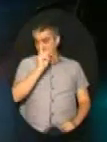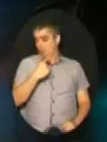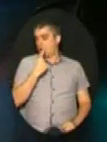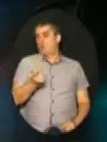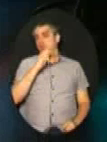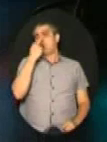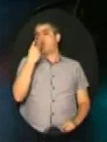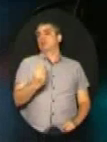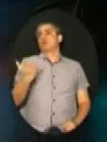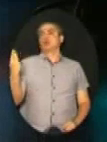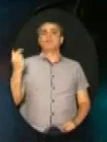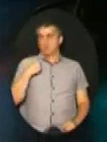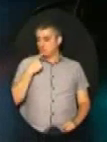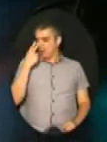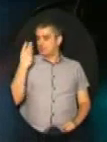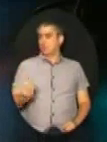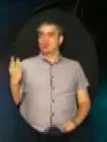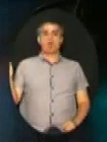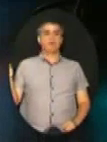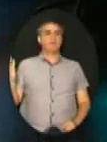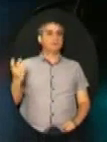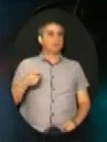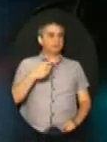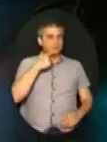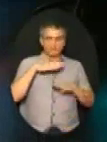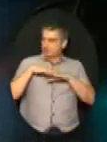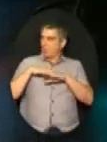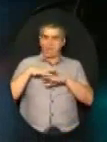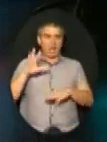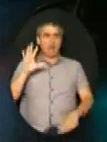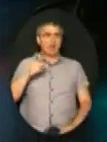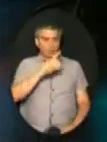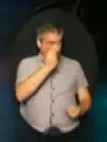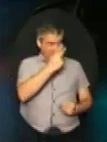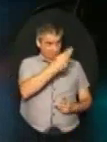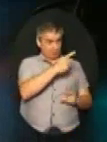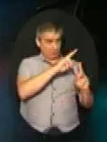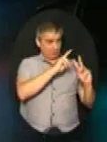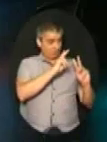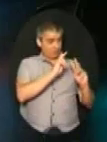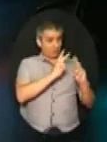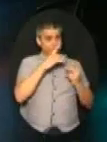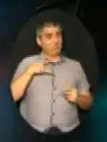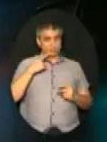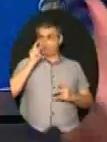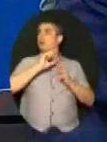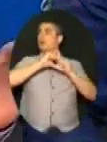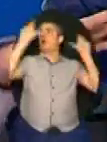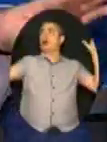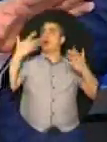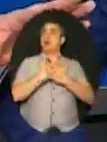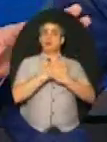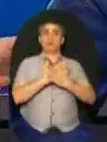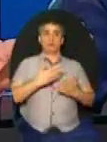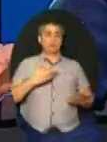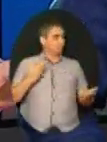להגיד לי, לא ראית טוב. אני אומר לך שראיתי טוב. ועכשיו כל דבר שאתה תראה בקבוצת הוואטסאפ שלך, צריך להיות בכותרות ראשיות. למה אתה